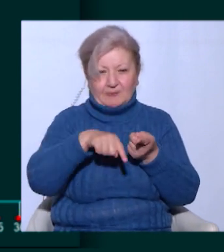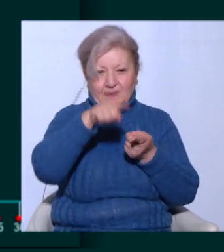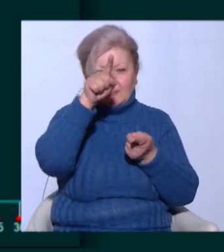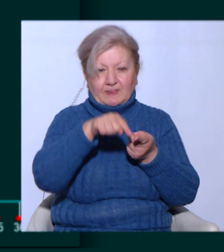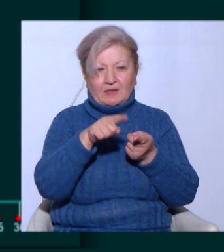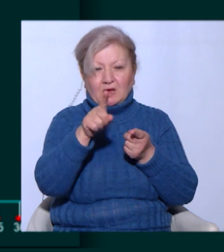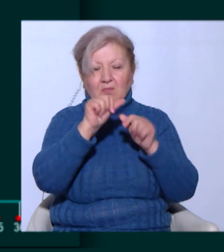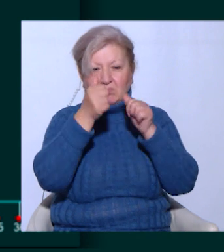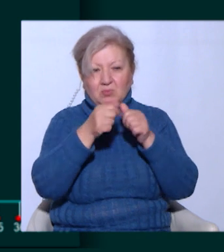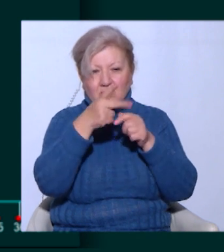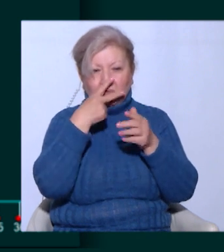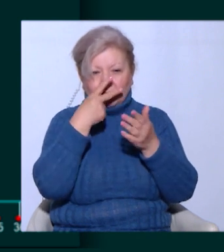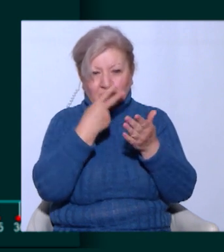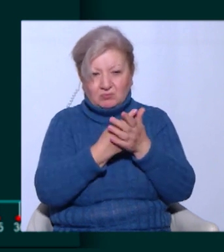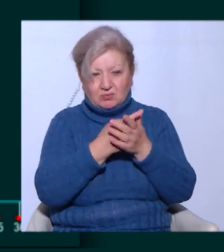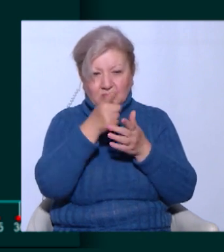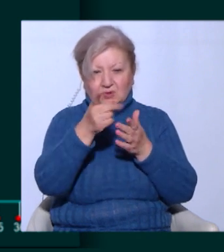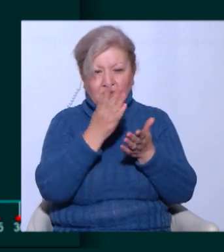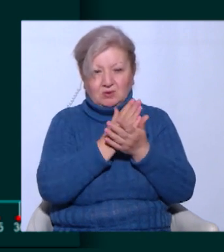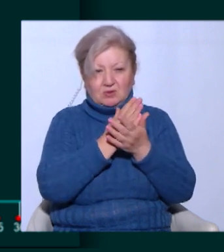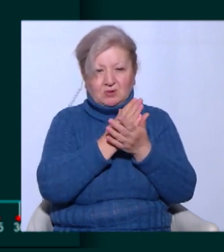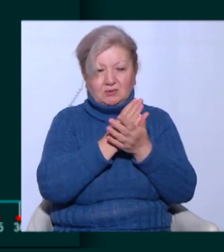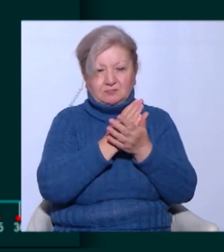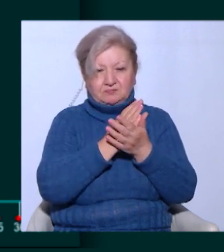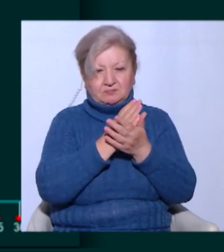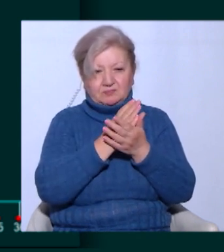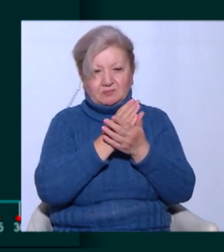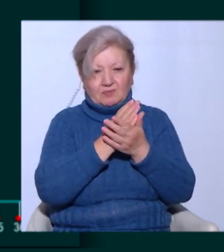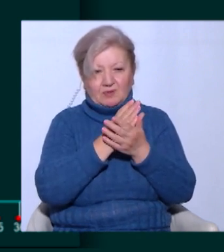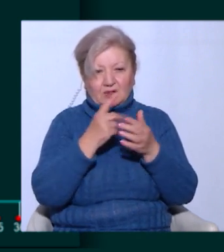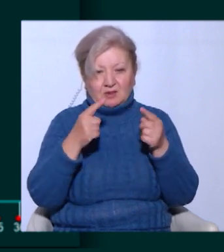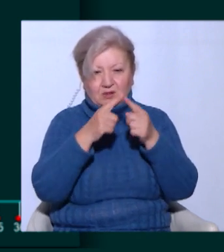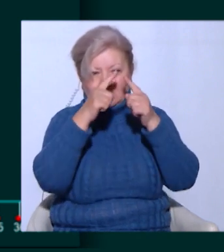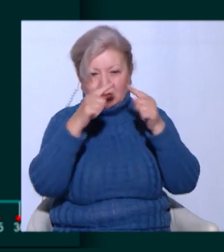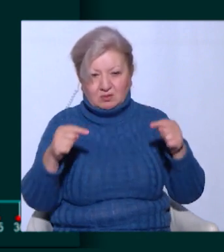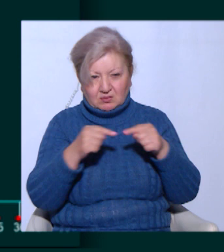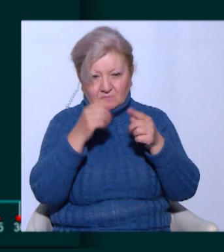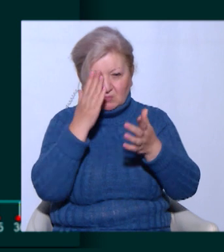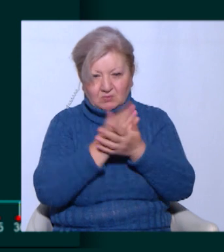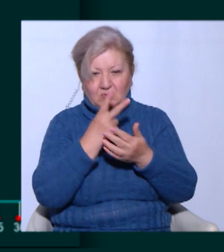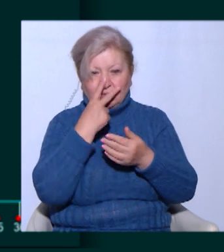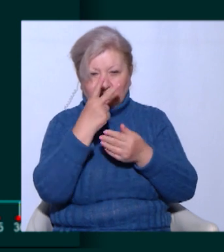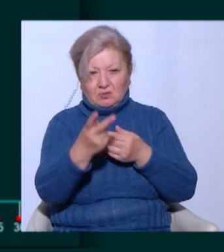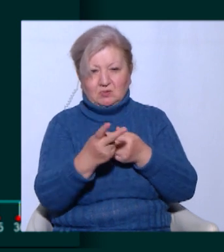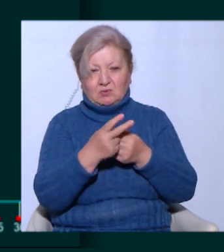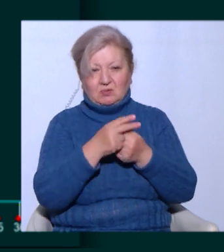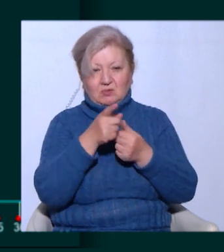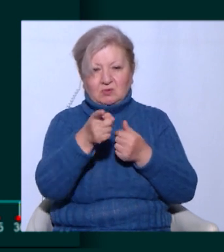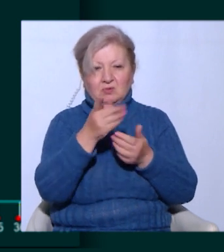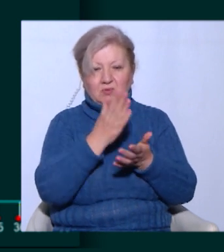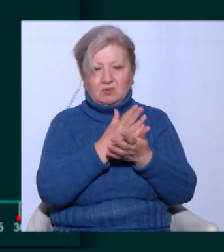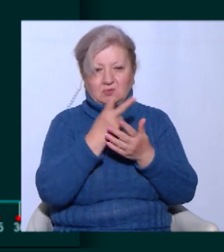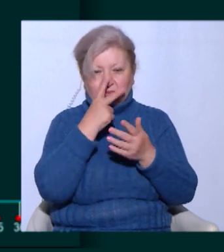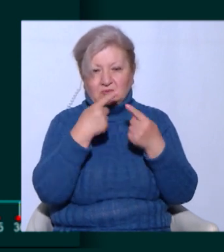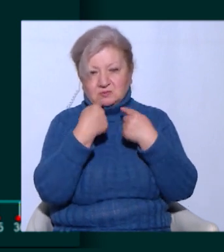აი რაღაც მონაკვეთი ავიღეთ ამ ფიგურაზე. ეს ფიგურა ტრაპეციას წარმოადგენს, ამას ხედავთ. სიჩქარე ამ წერტილში